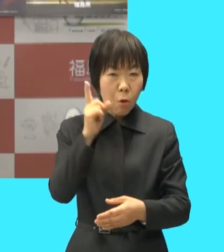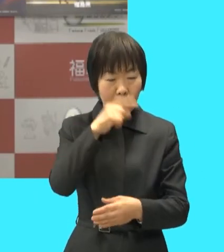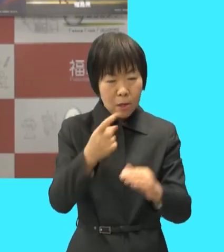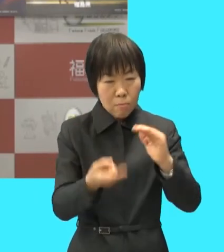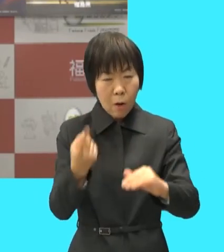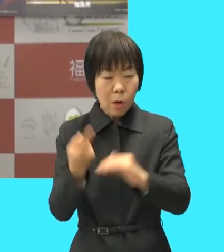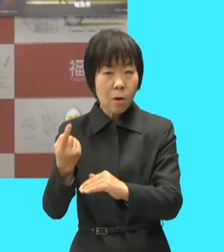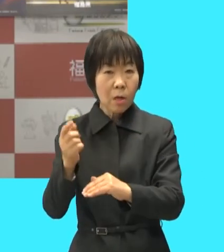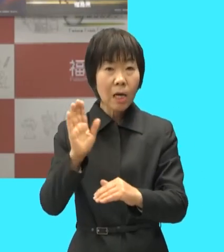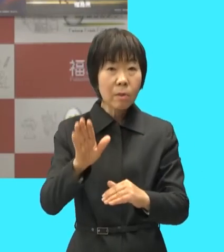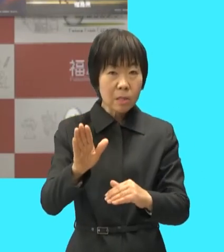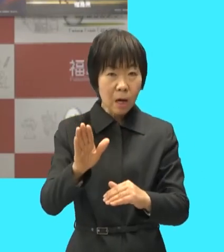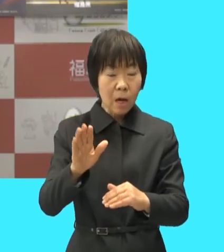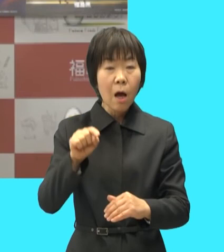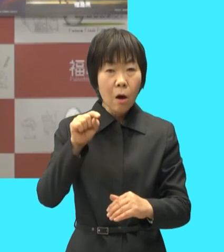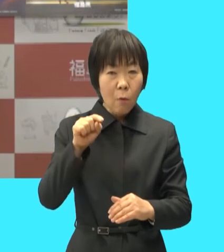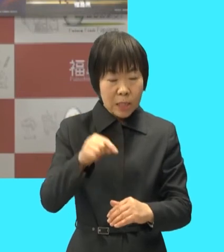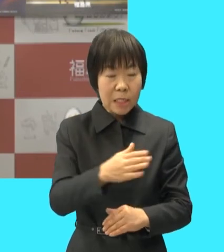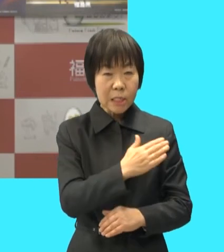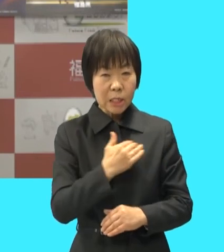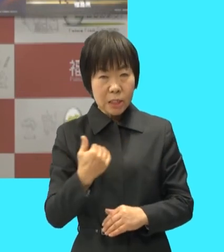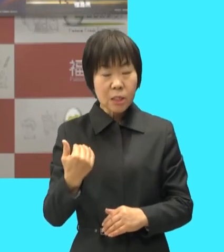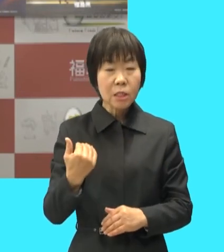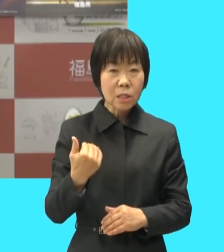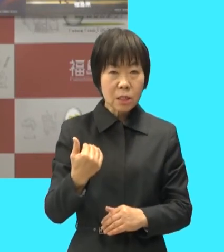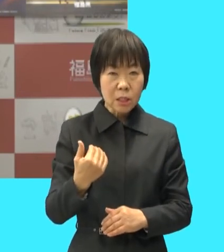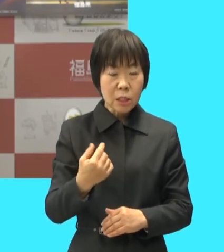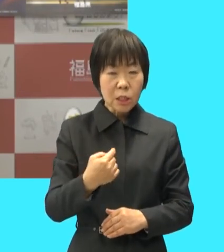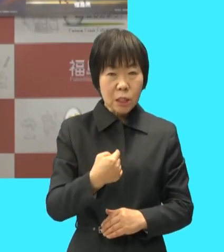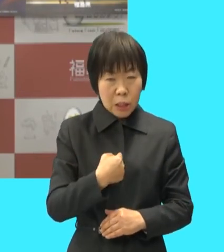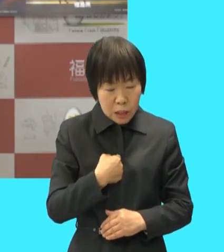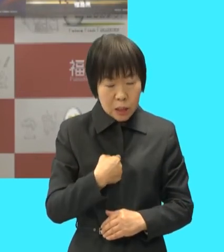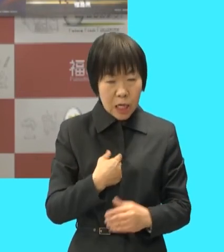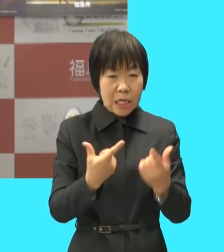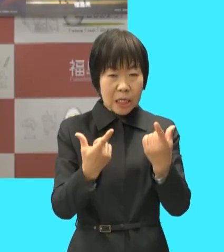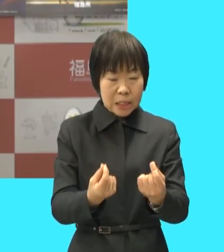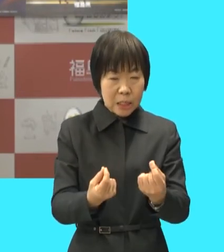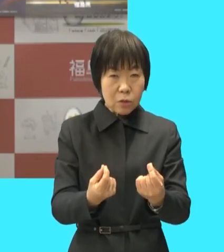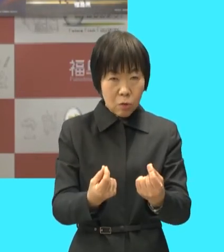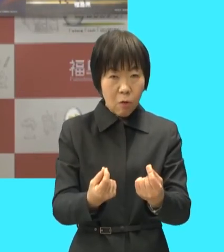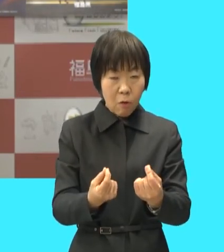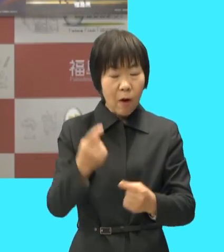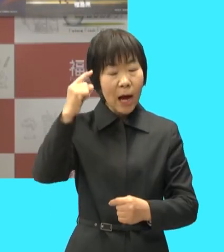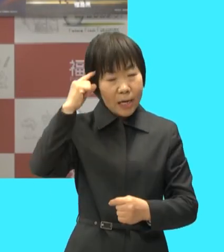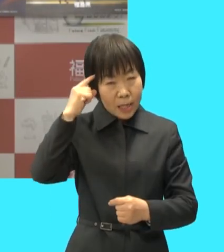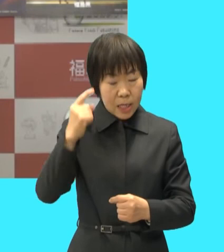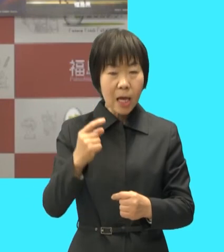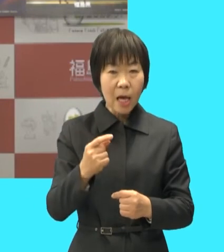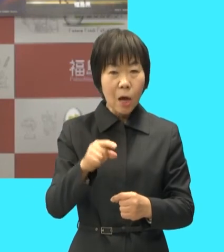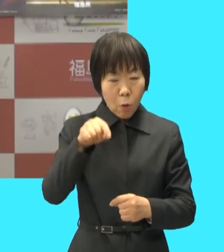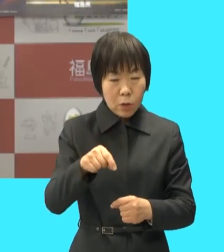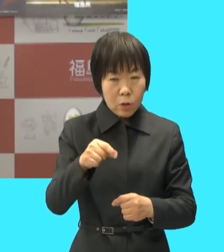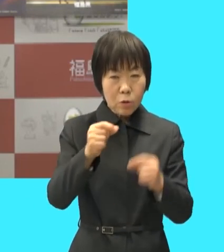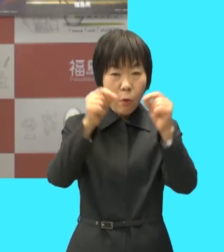。その点を我々自身が真摯に重く受け止めて、こういった問題を起こすことがないよう、や